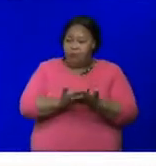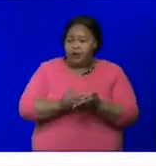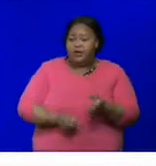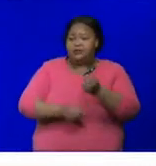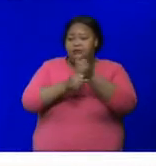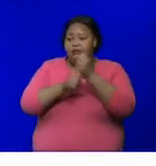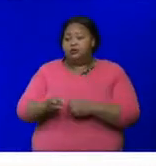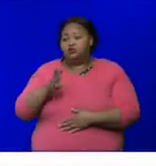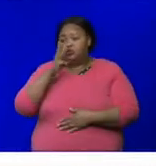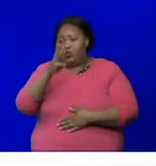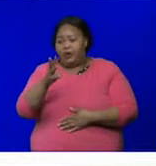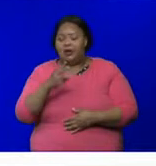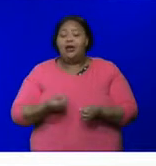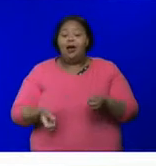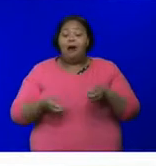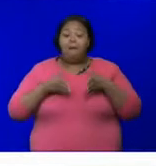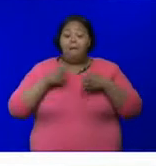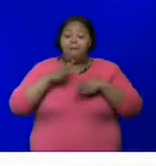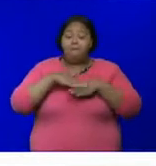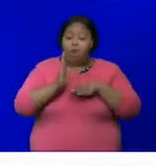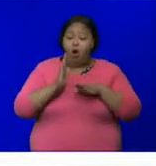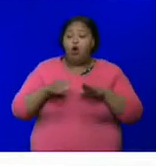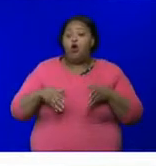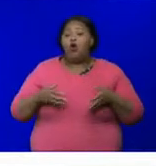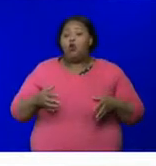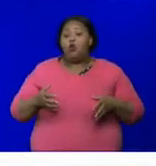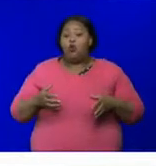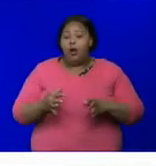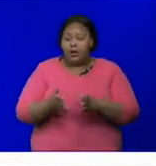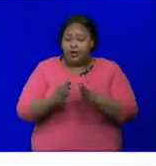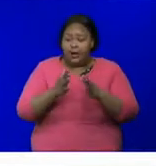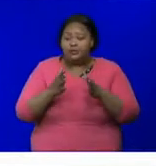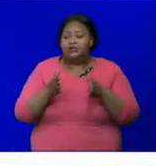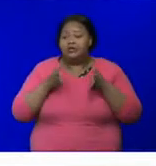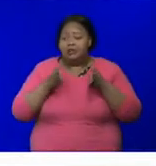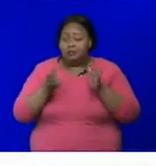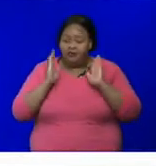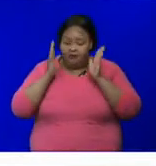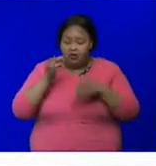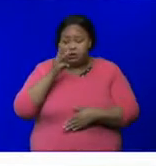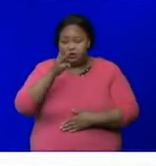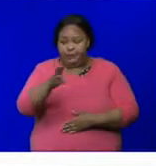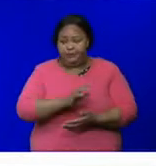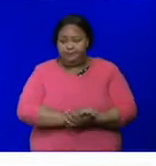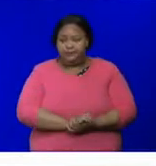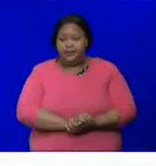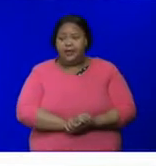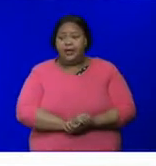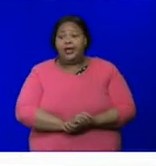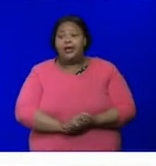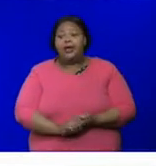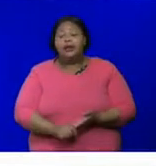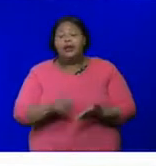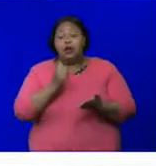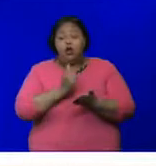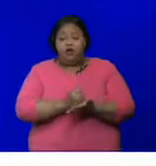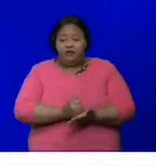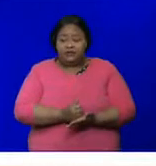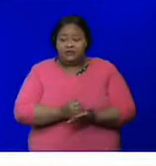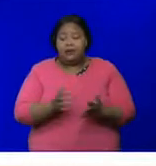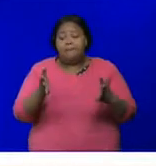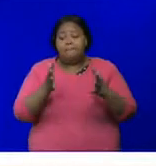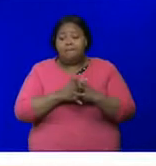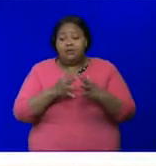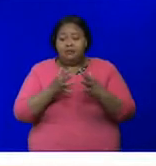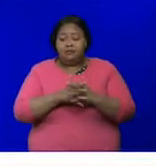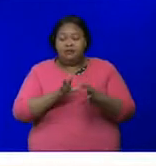kulima kude bakhule. Leo vesi lalonxusele live le Canada lihlangene nebetinhlangano tokonga nekubolekisa ngenhloso